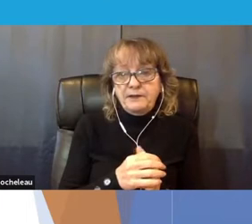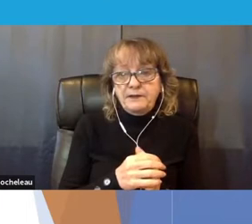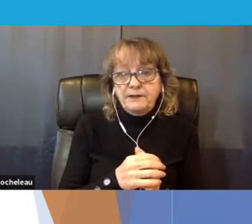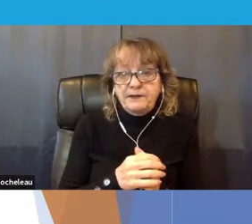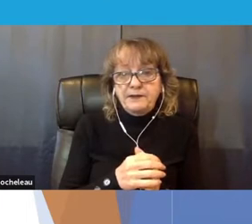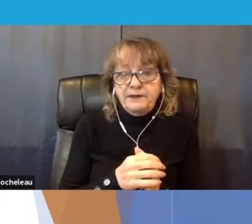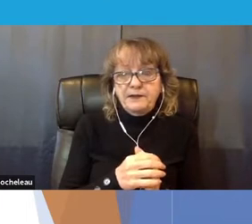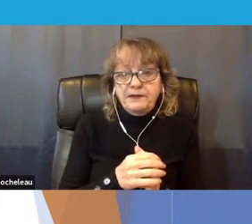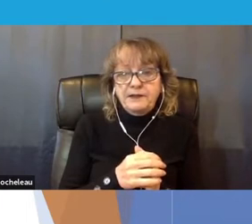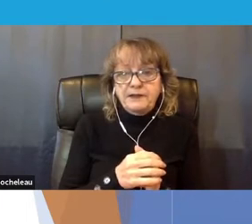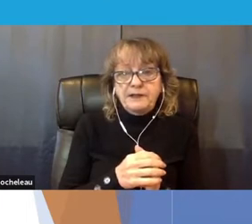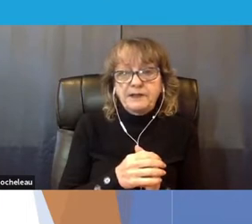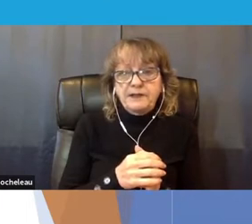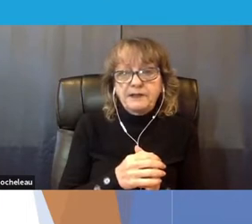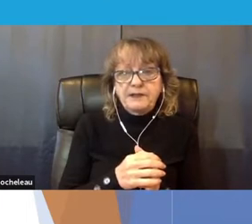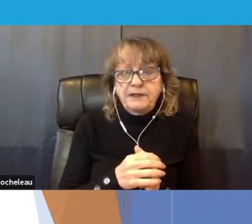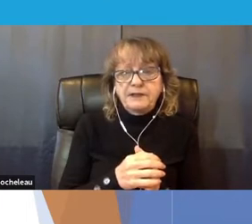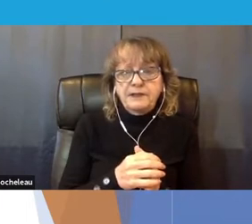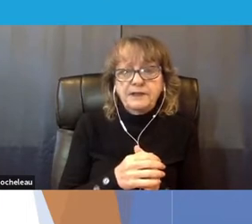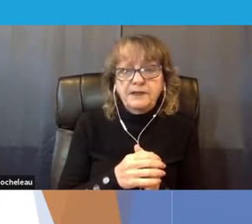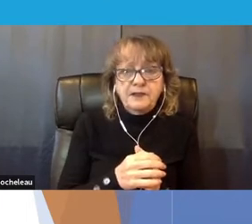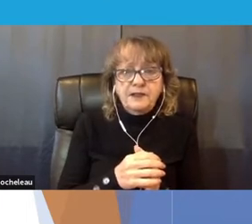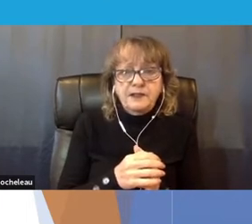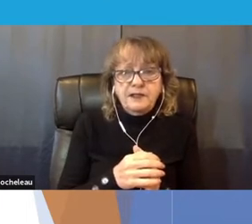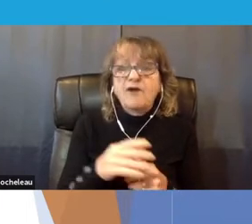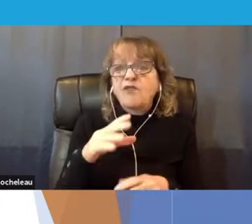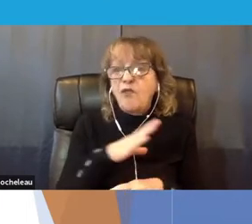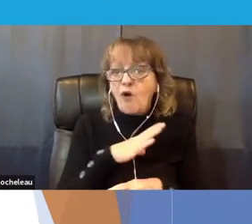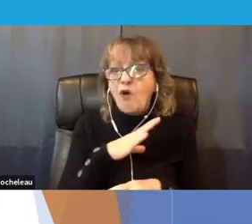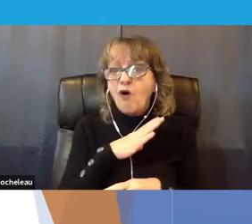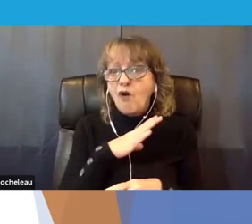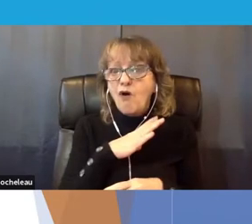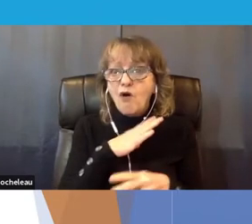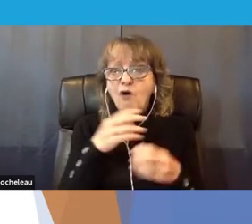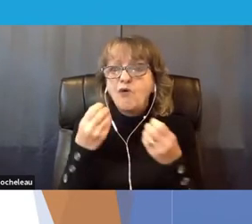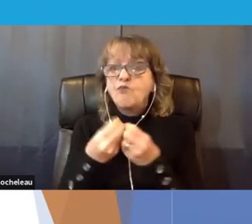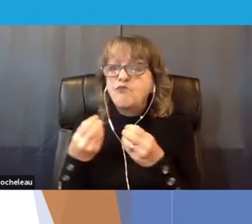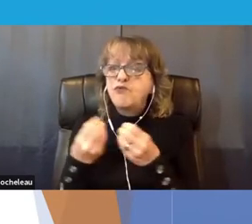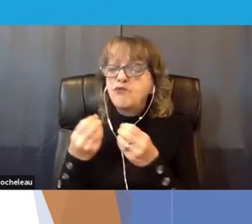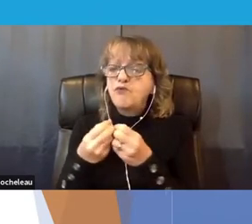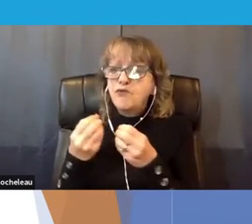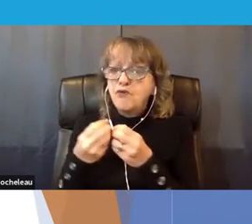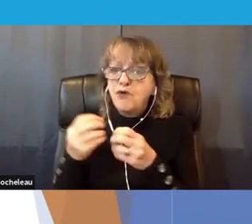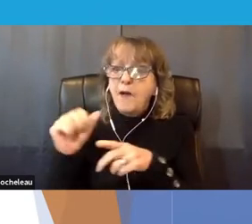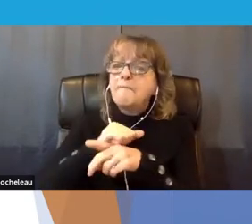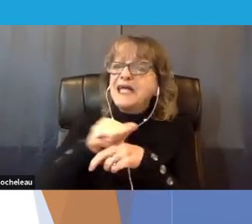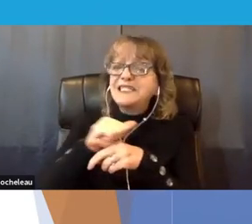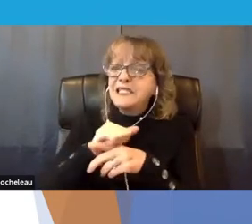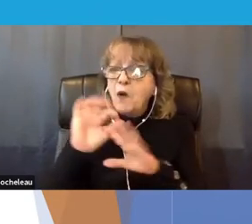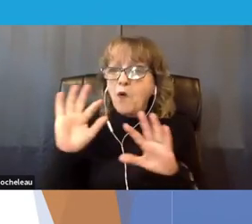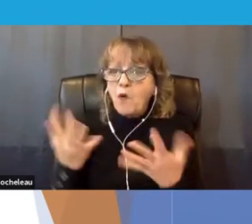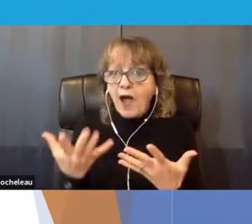C'est donc ici plein de pratiques qui ont pour but de